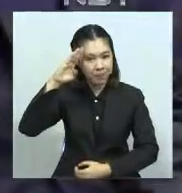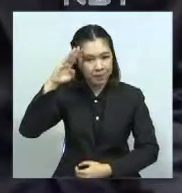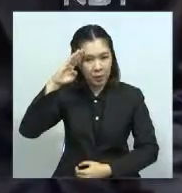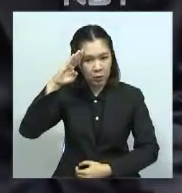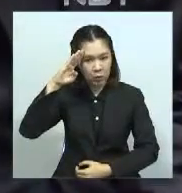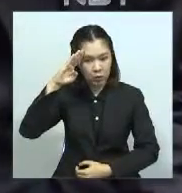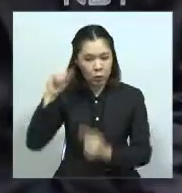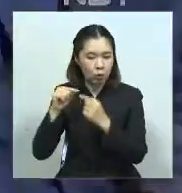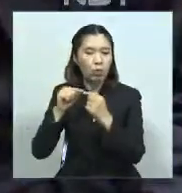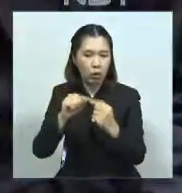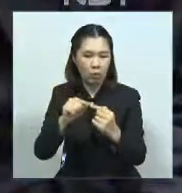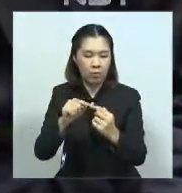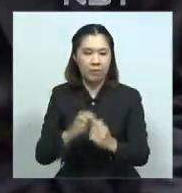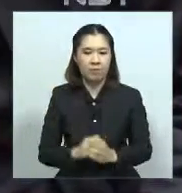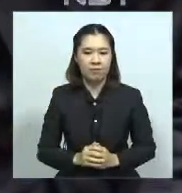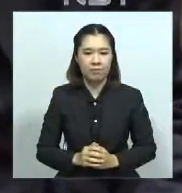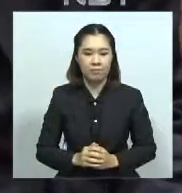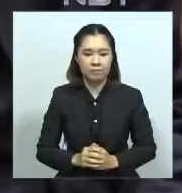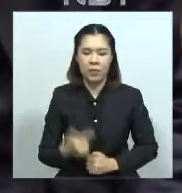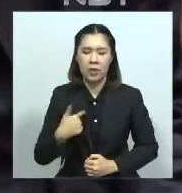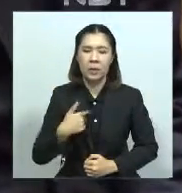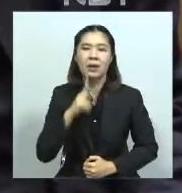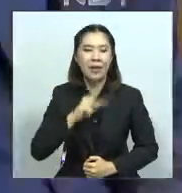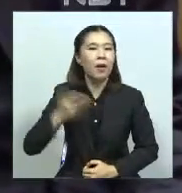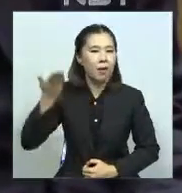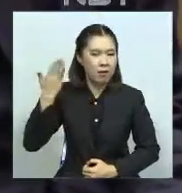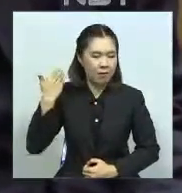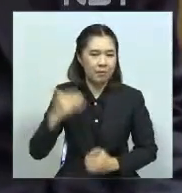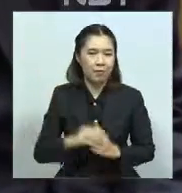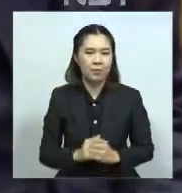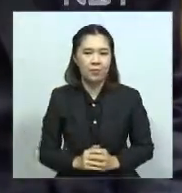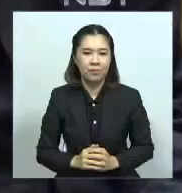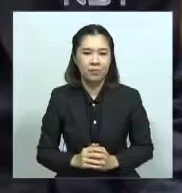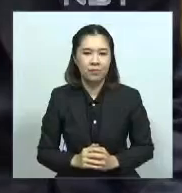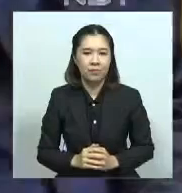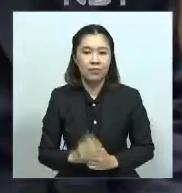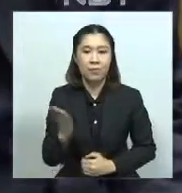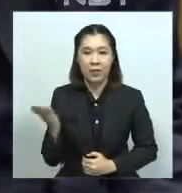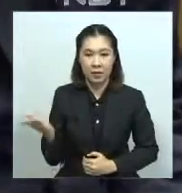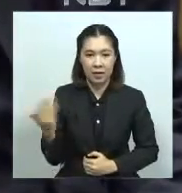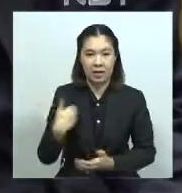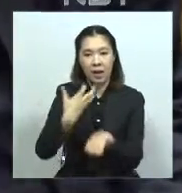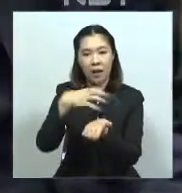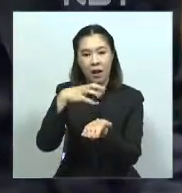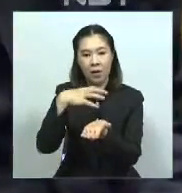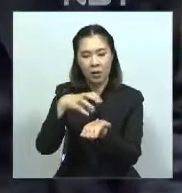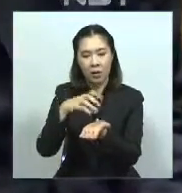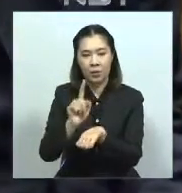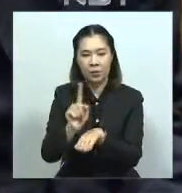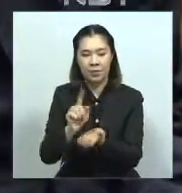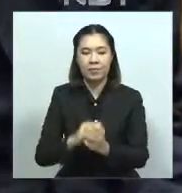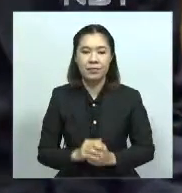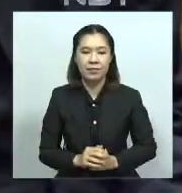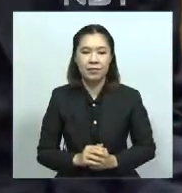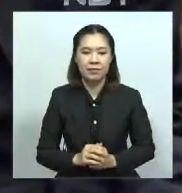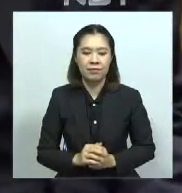ธ์เป็นนายกรัฐมนตรีอันนี้คงไม่ใช่เรื่องใหม่อะไรนอกนั้นก็อย่างที่ท่านอุตมะท่านได้กล่าวนะครับว่าการ